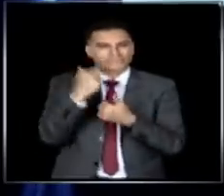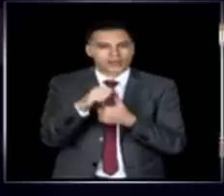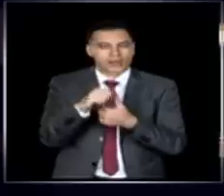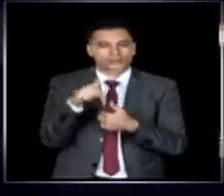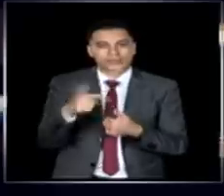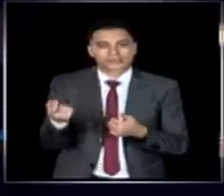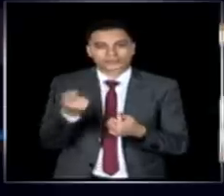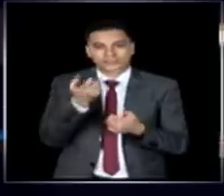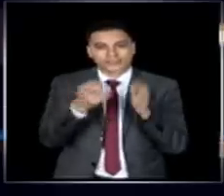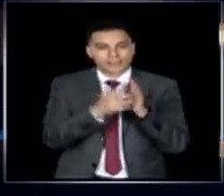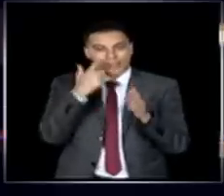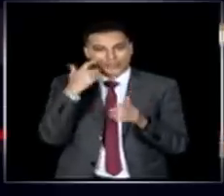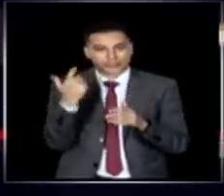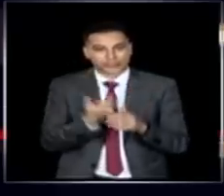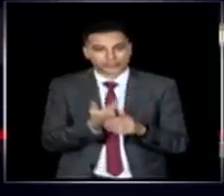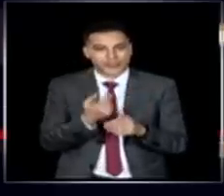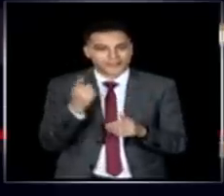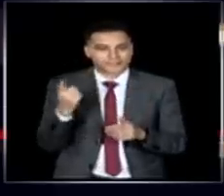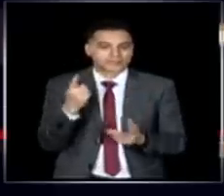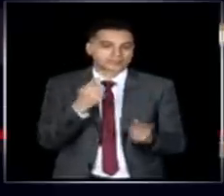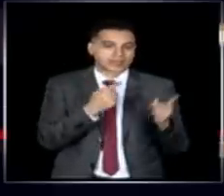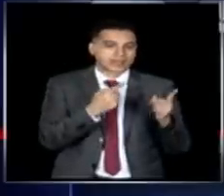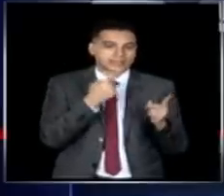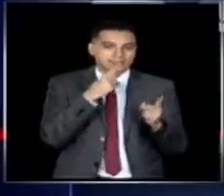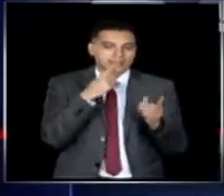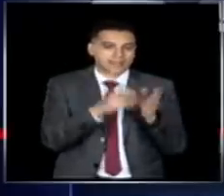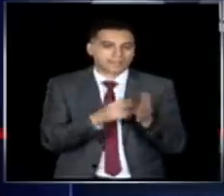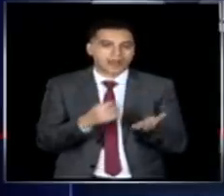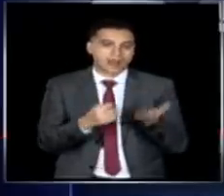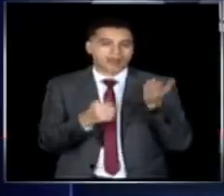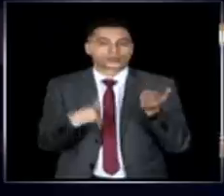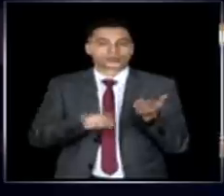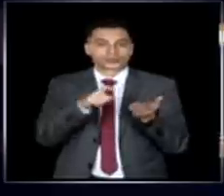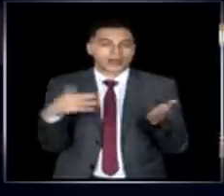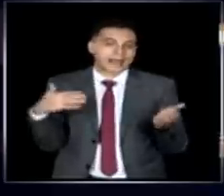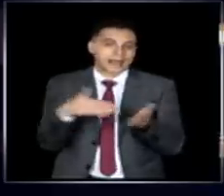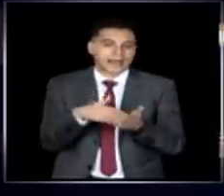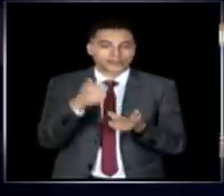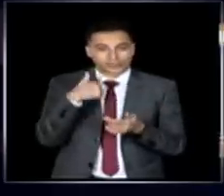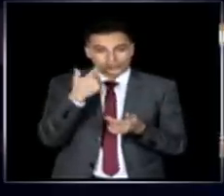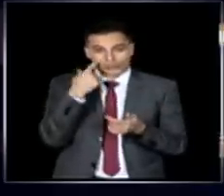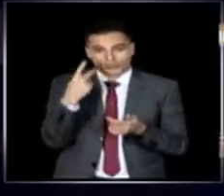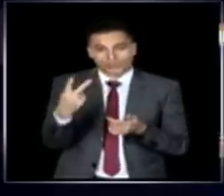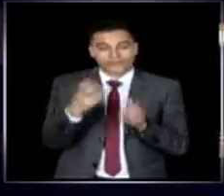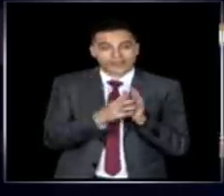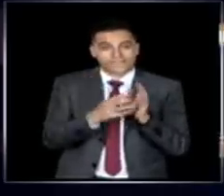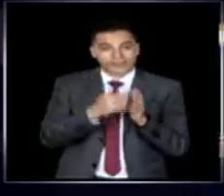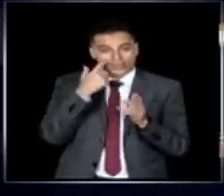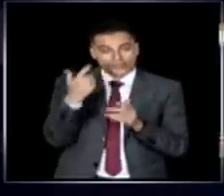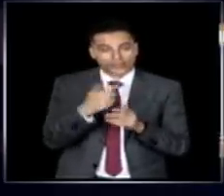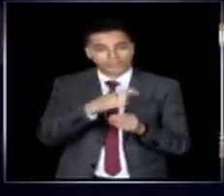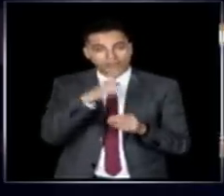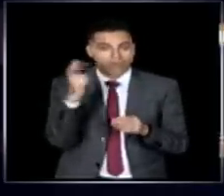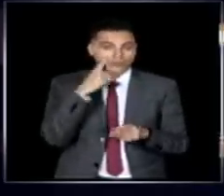شمس. سؤال الأخير في الفقرة. السؤال ده عايز جامعة عين شمس